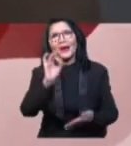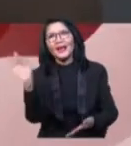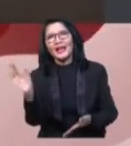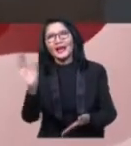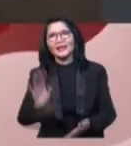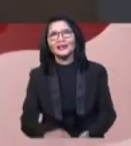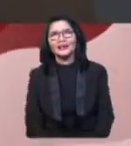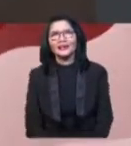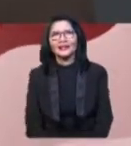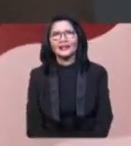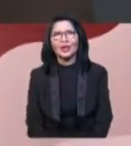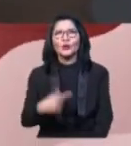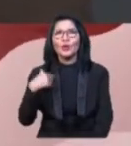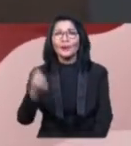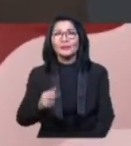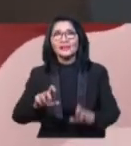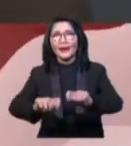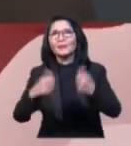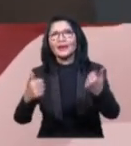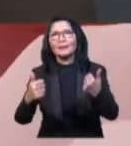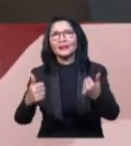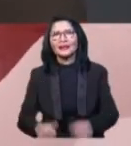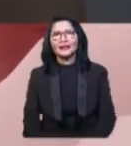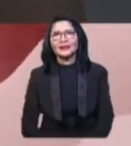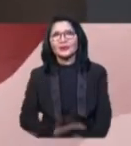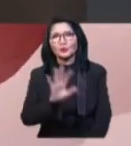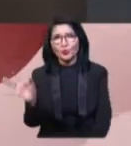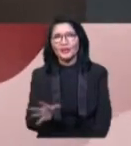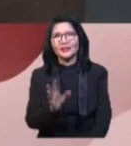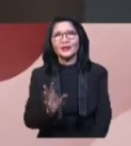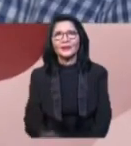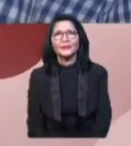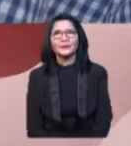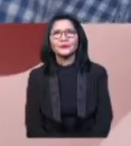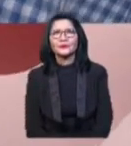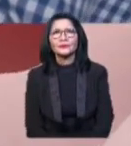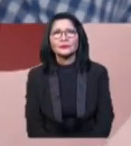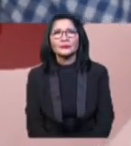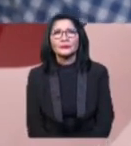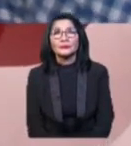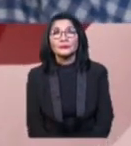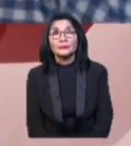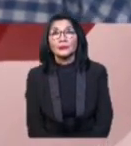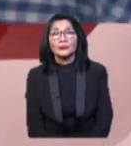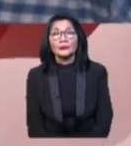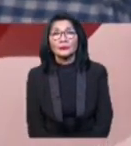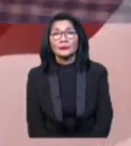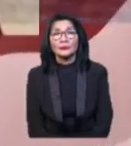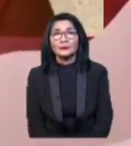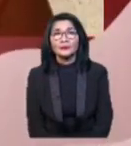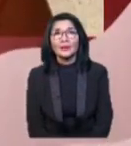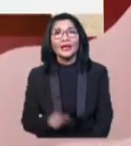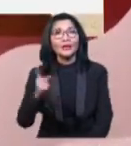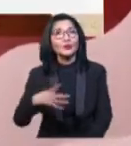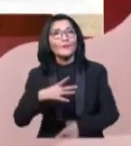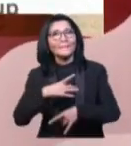Tuku untuk bisa menyelamatkan semuanya tanpa ada yang dirumahkan atau ada yang dipotong gajinya. Wow, Mas Andanu ini menarik